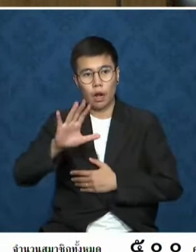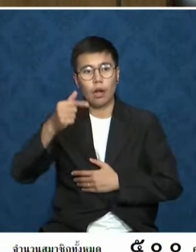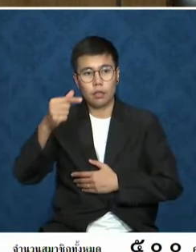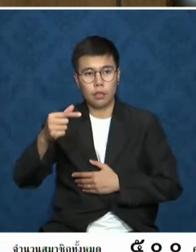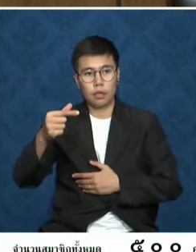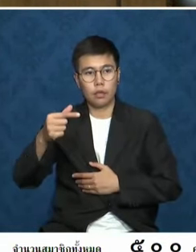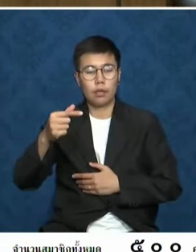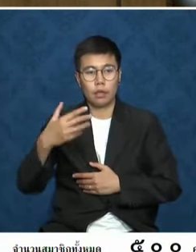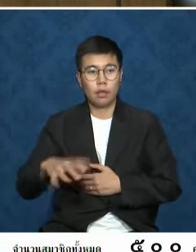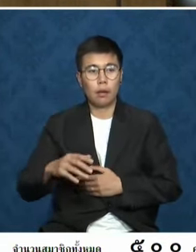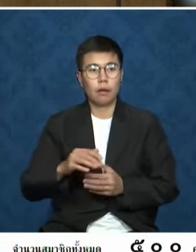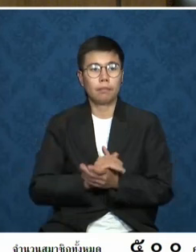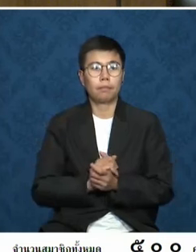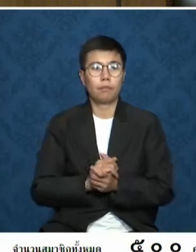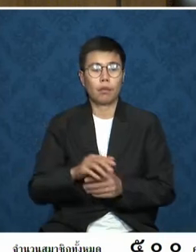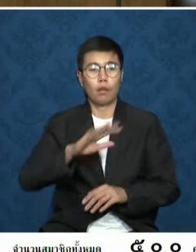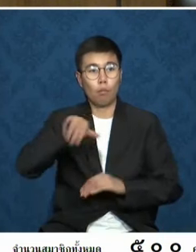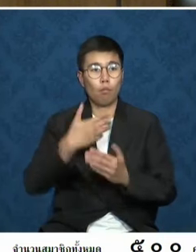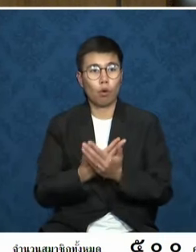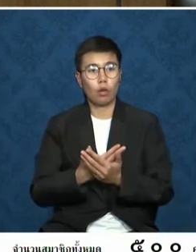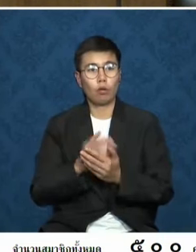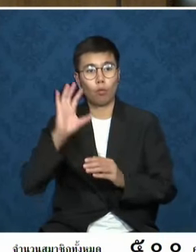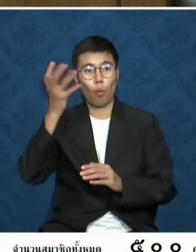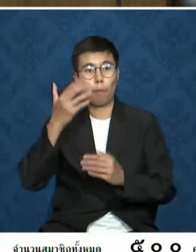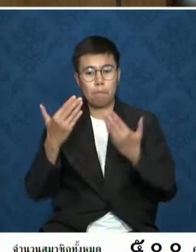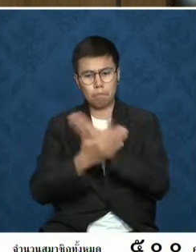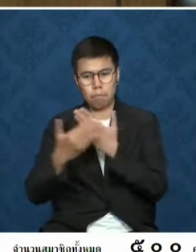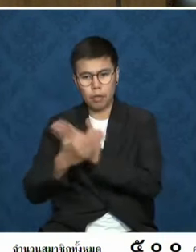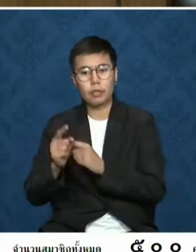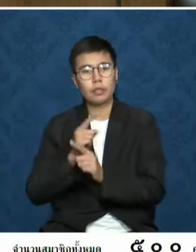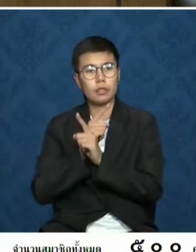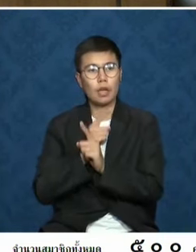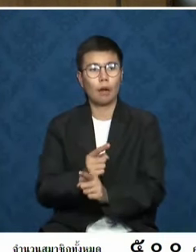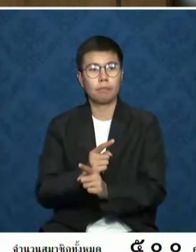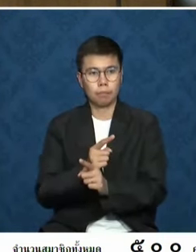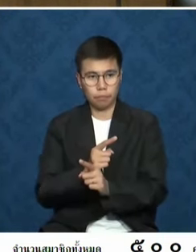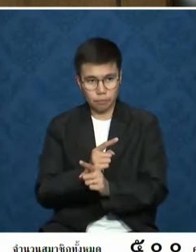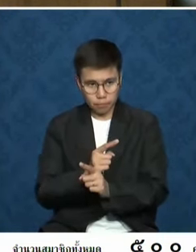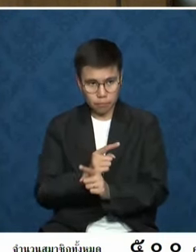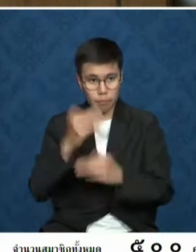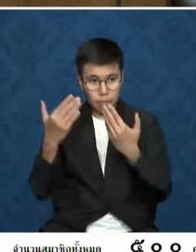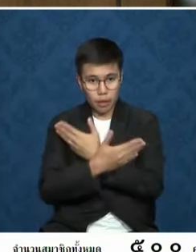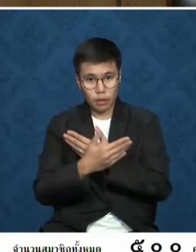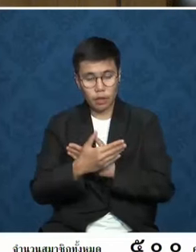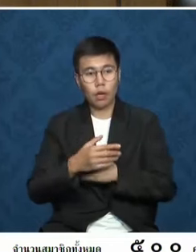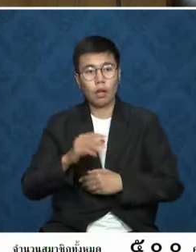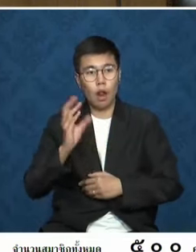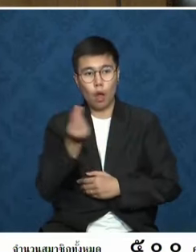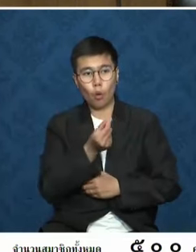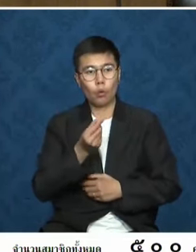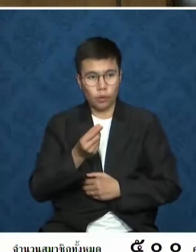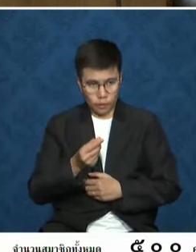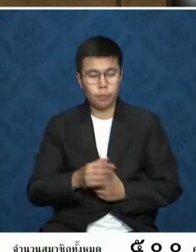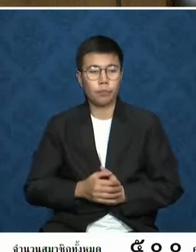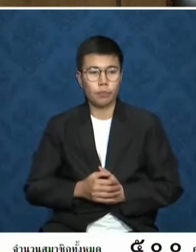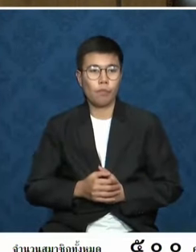รวด็วทุกอย่างของโลกเปลี่ยแลงไปตามความเปลี่ย เปลยนแปลงไปด้ความรวดเร็วเป็อย่าง